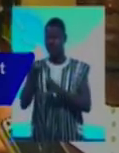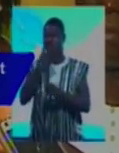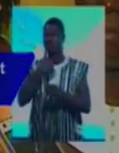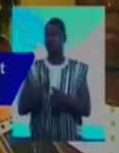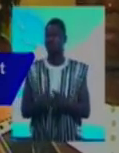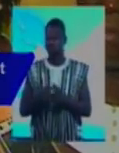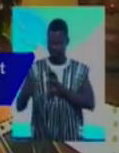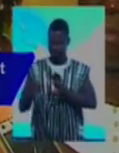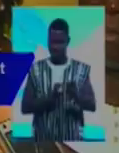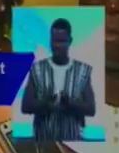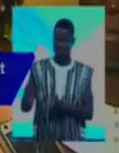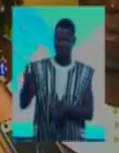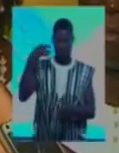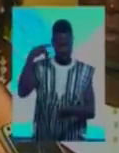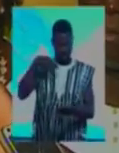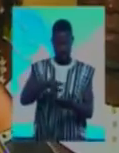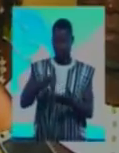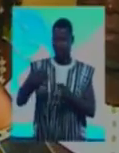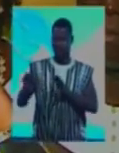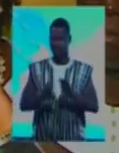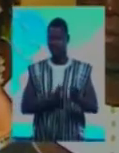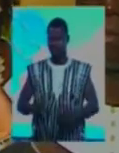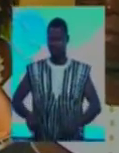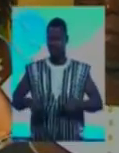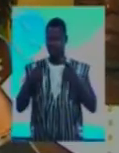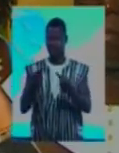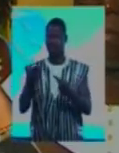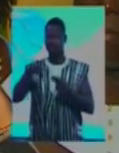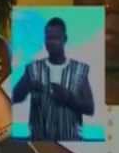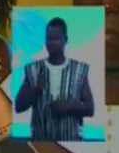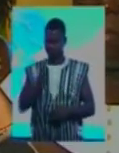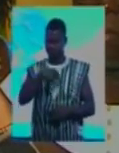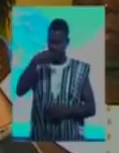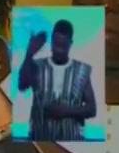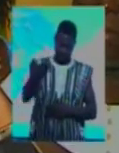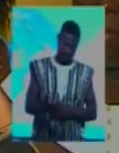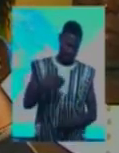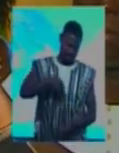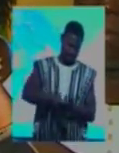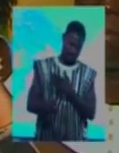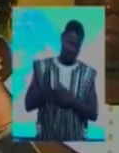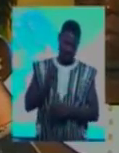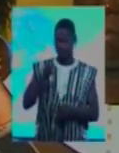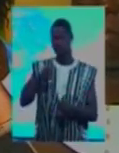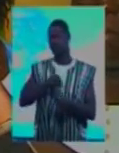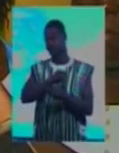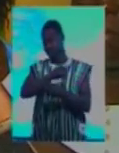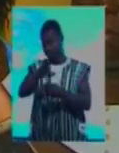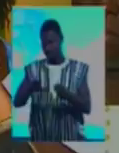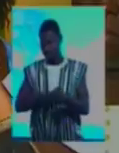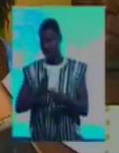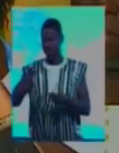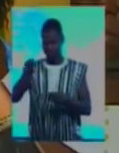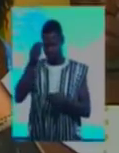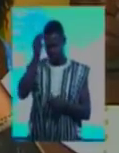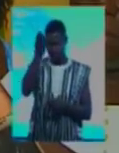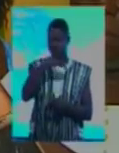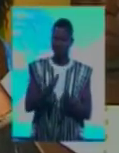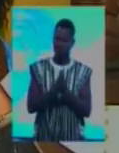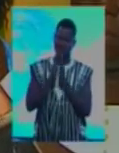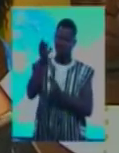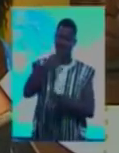une étude, fait des propositions que nous avons accueillies au niveau du ministère de l'Environnement. Nous avons demandé que nous allons mettre en place un